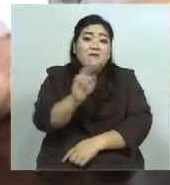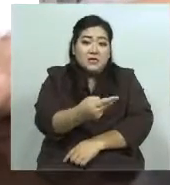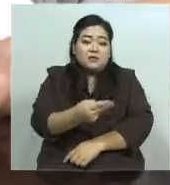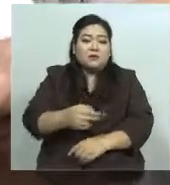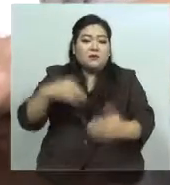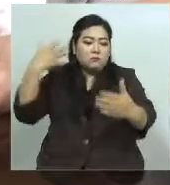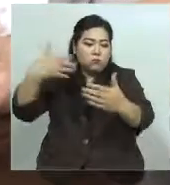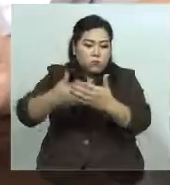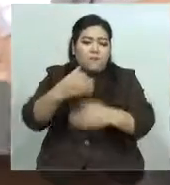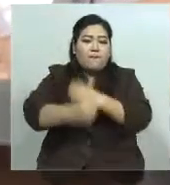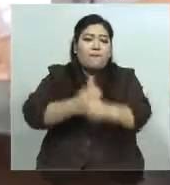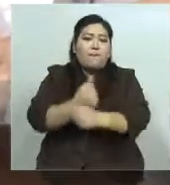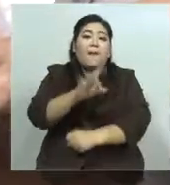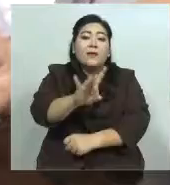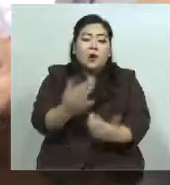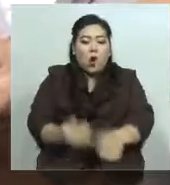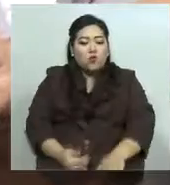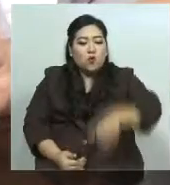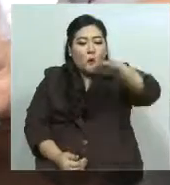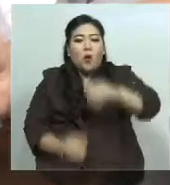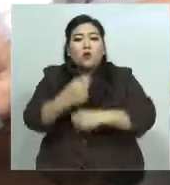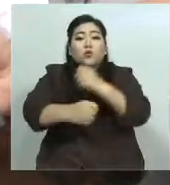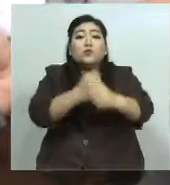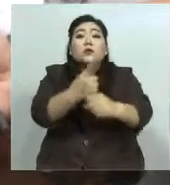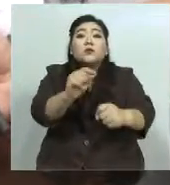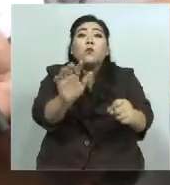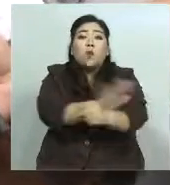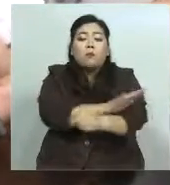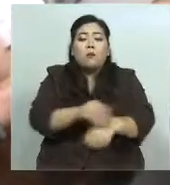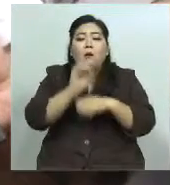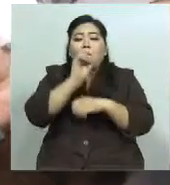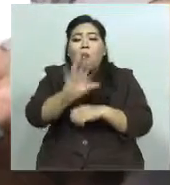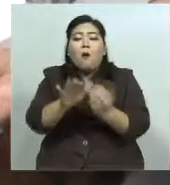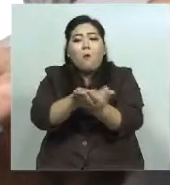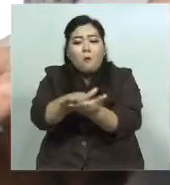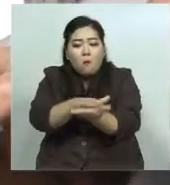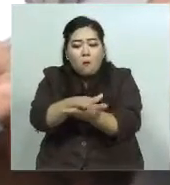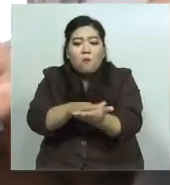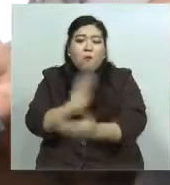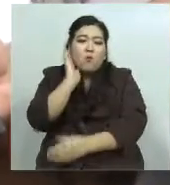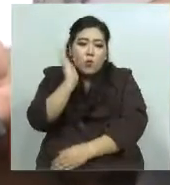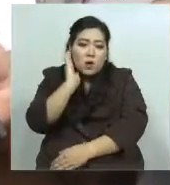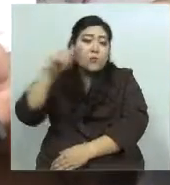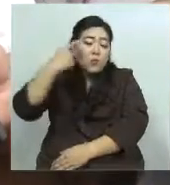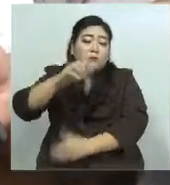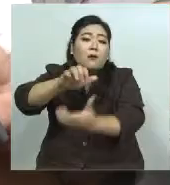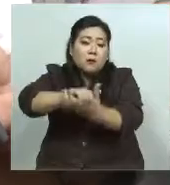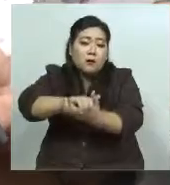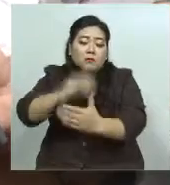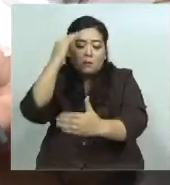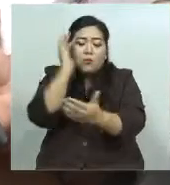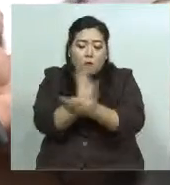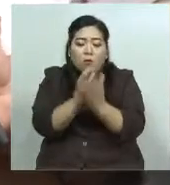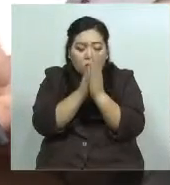8ปีจนกว่าจะบรรลุนิติภาวะพร้อมฝากไปถึงดวงวิญญาณของผู้เสียชีวิตของทั้ง2ให้ไป